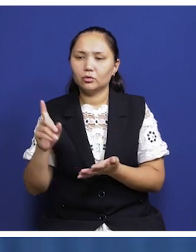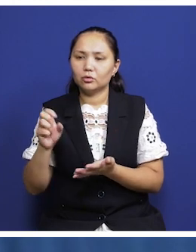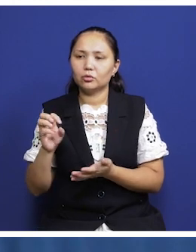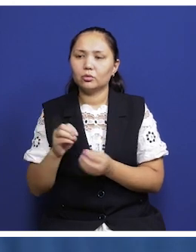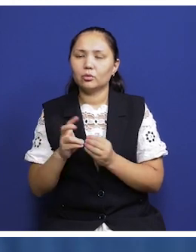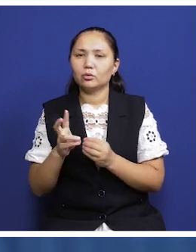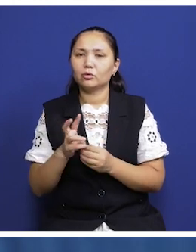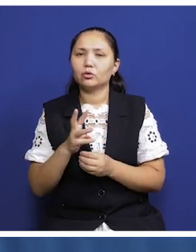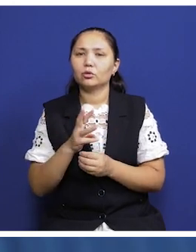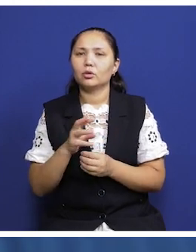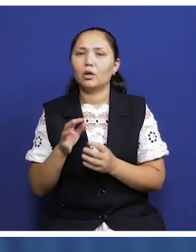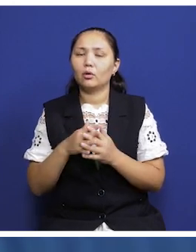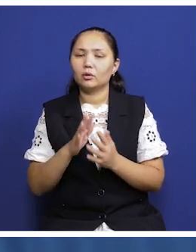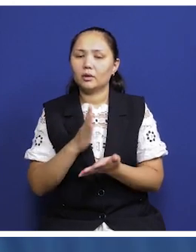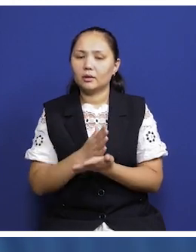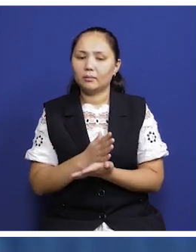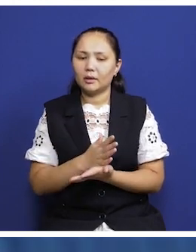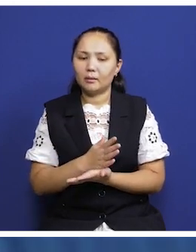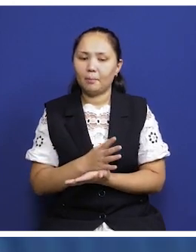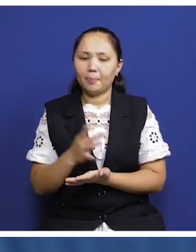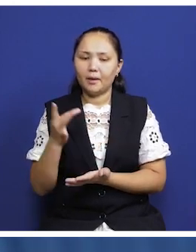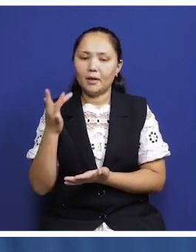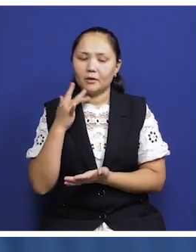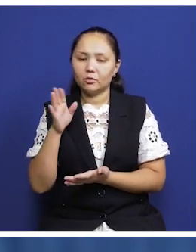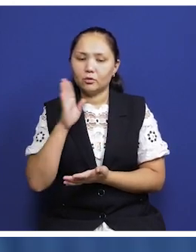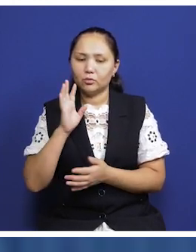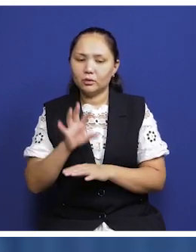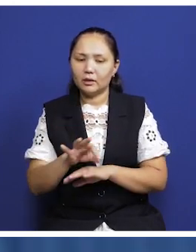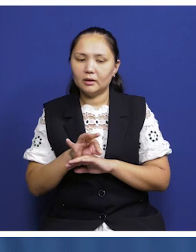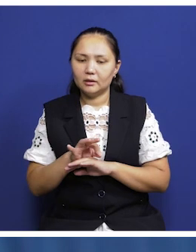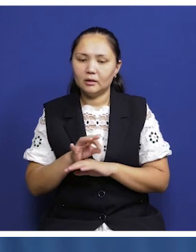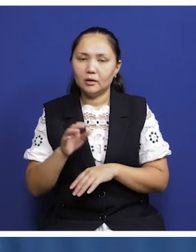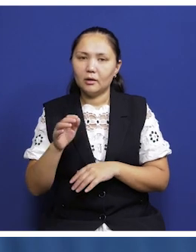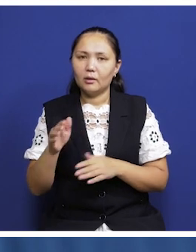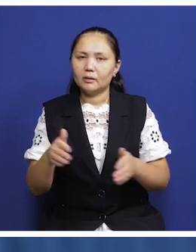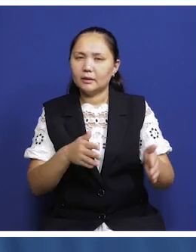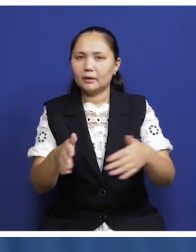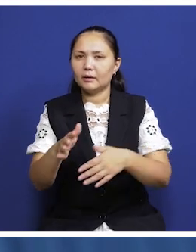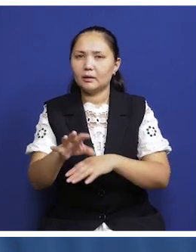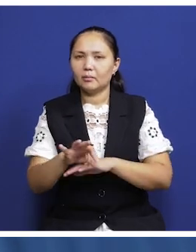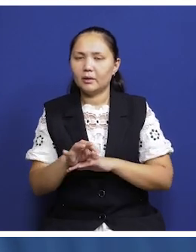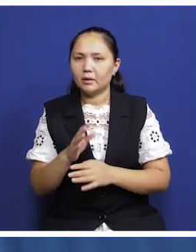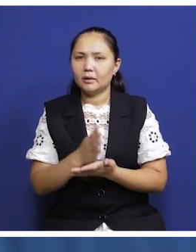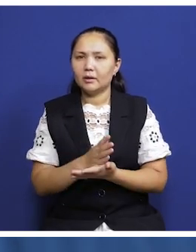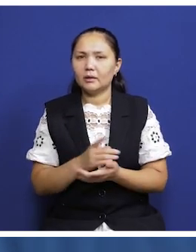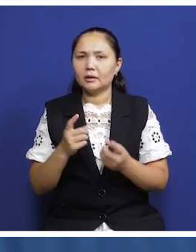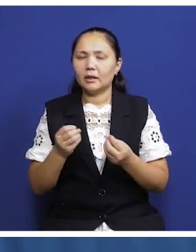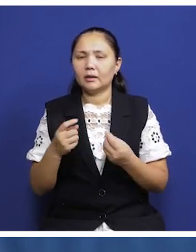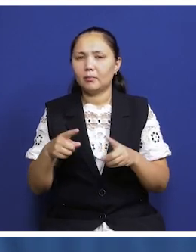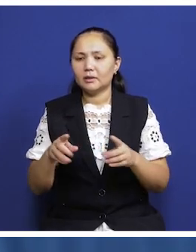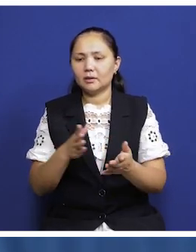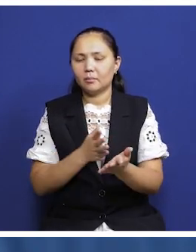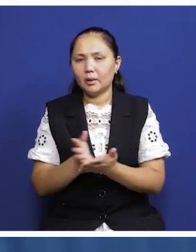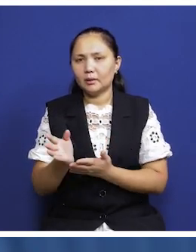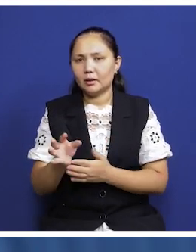сапалы. Әртүрлі көздерден су ішеді, біреулер бұлақ бар, біреулерде іспеттіліктер бар, тағы басқа жолдармен сумен